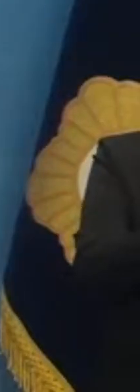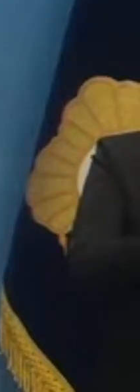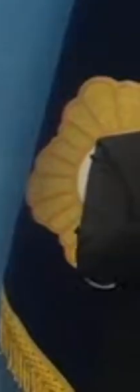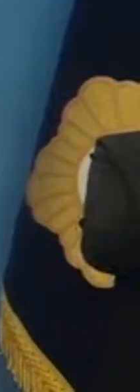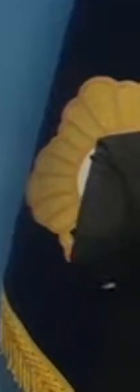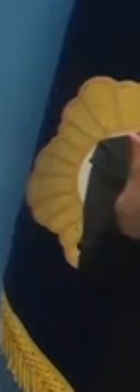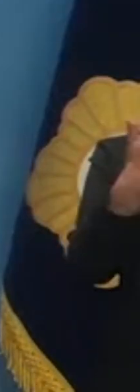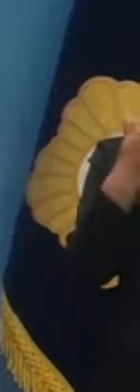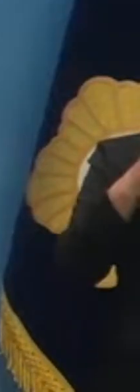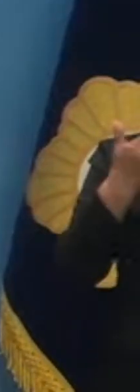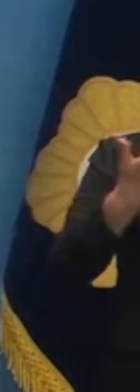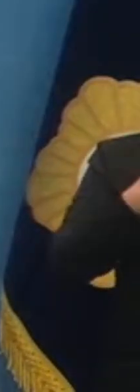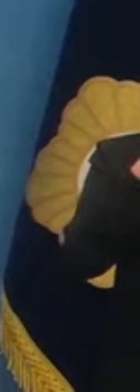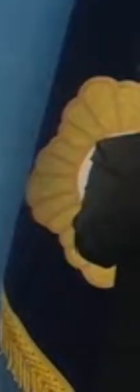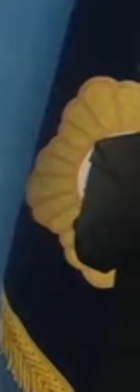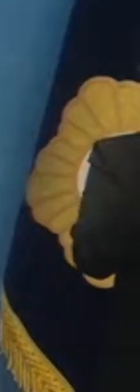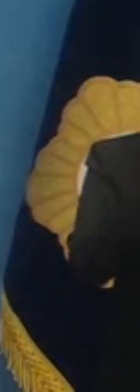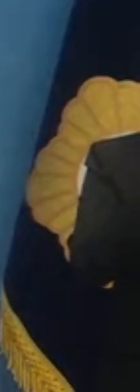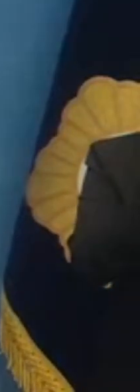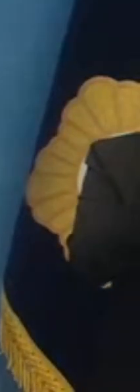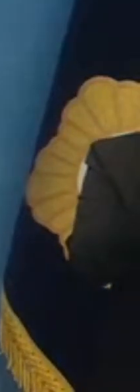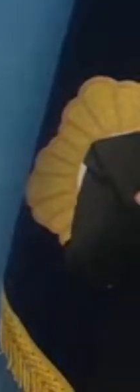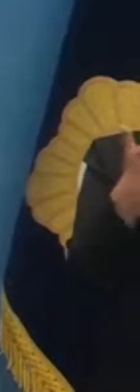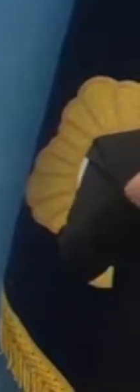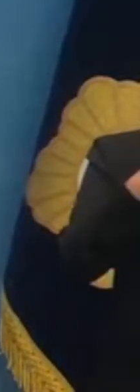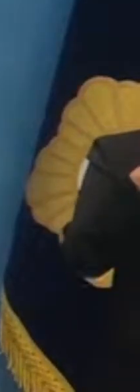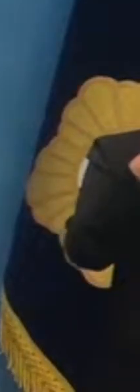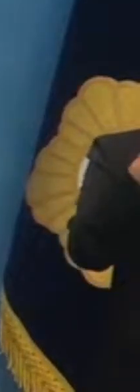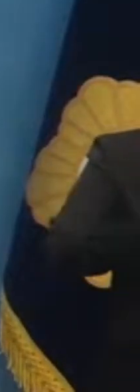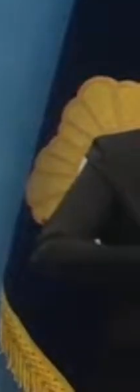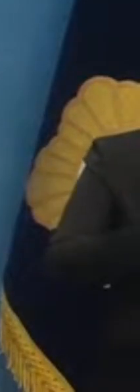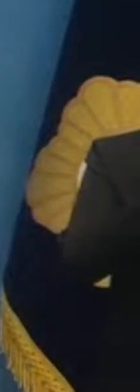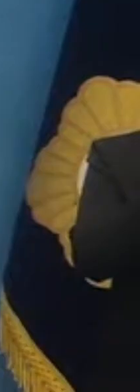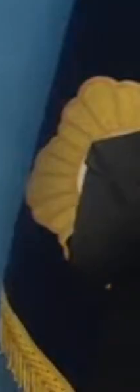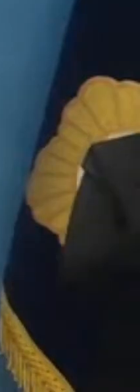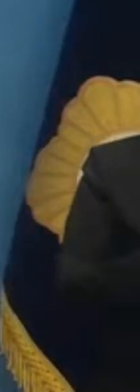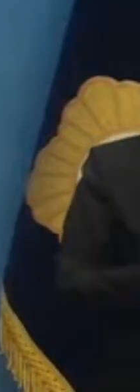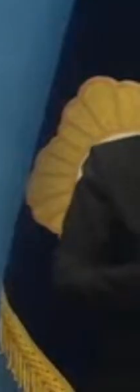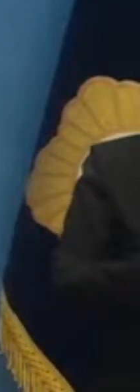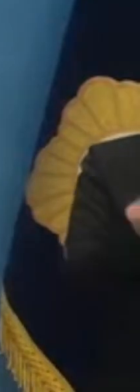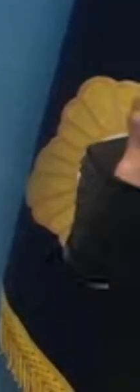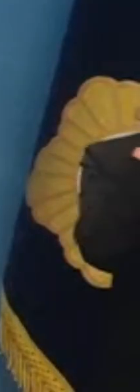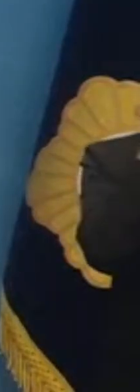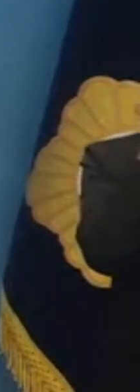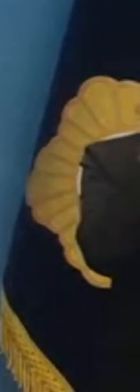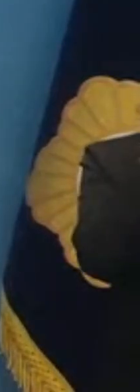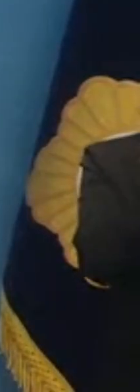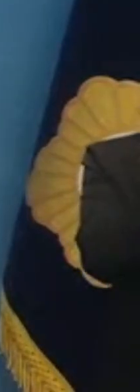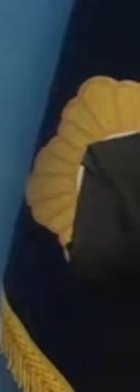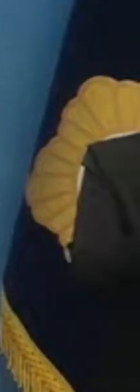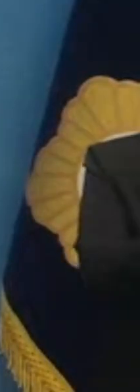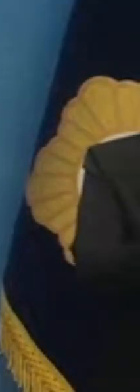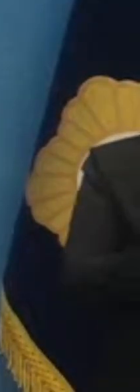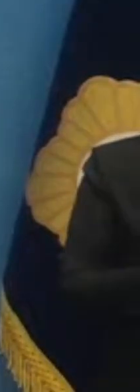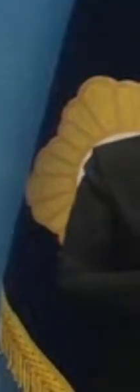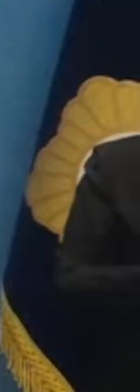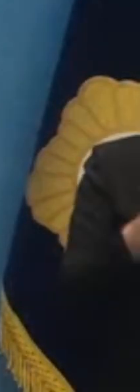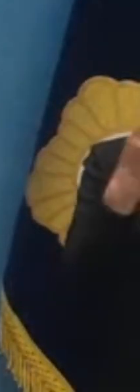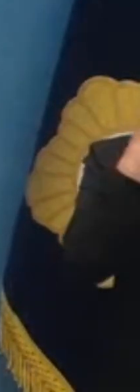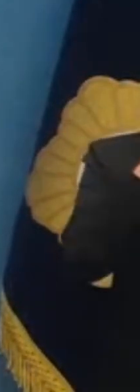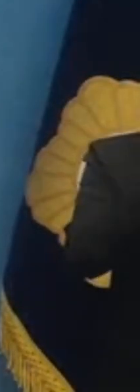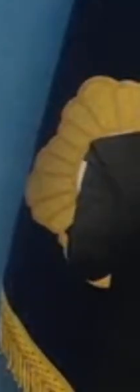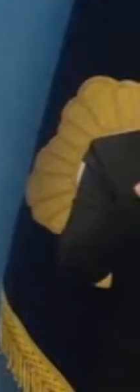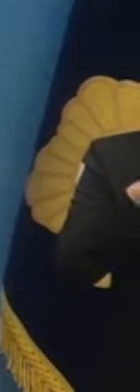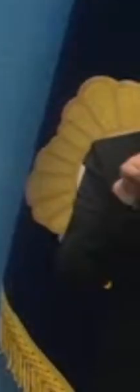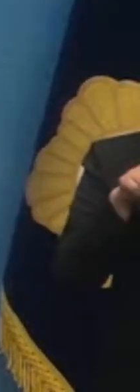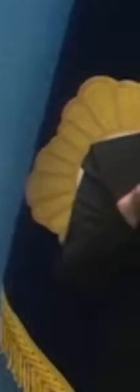두고 8,000원 남는다는 해석한 것은 명백히 허위 사실을 공표한 것입니다. 허위 조작 정보를